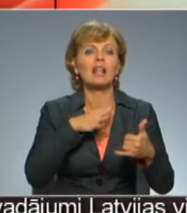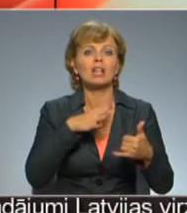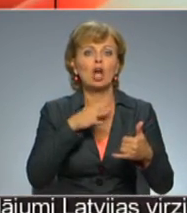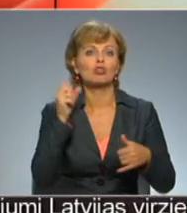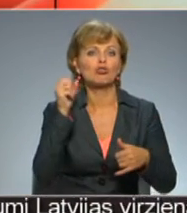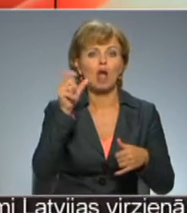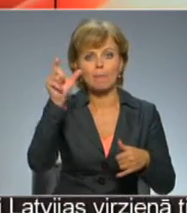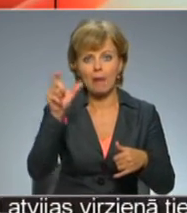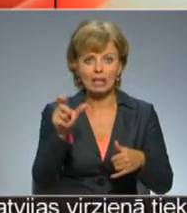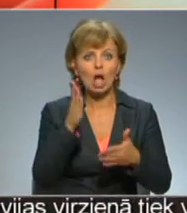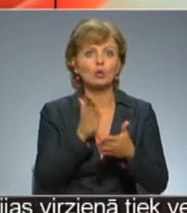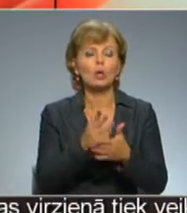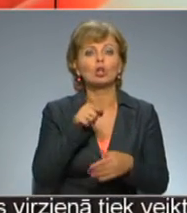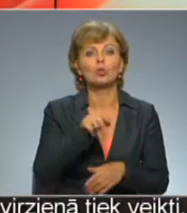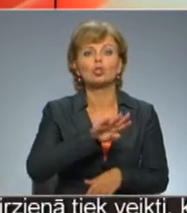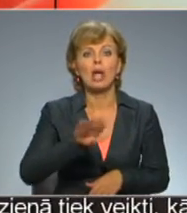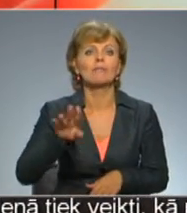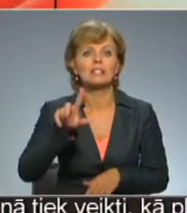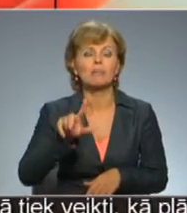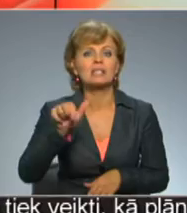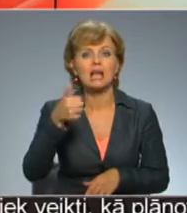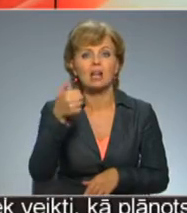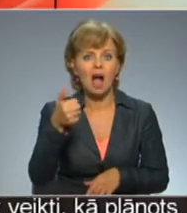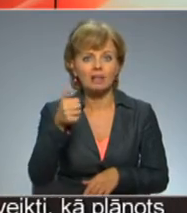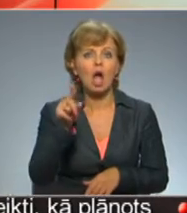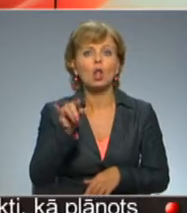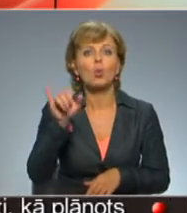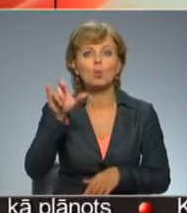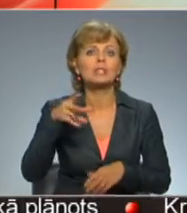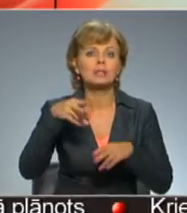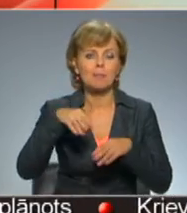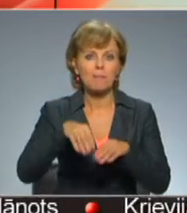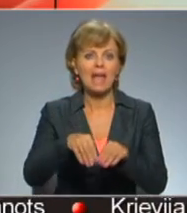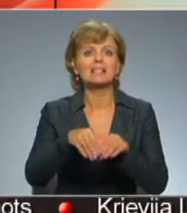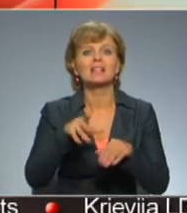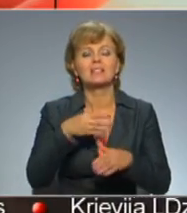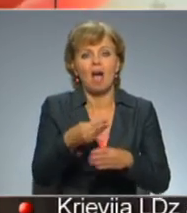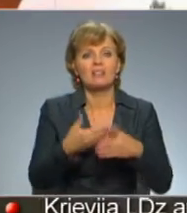1976. Gadā, kad Jānis Lūsis beidza aktīvās sporta gaitas. Plašāk TV Spektrs.